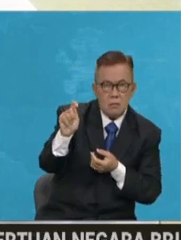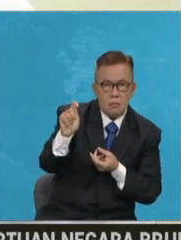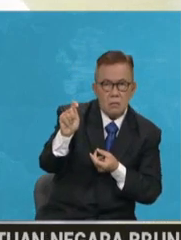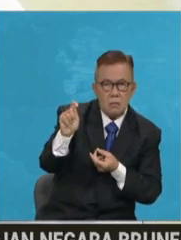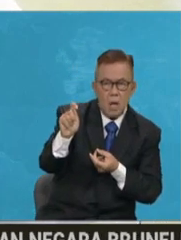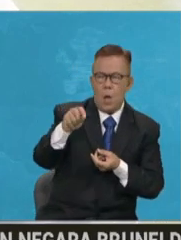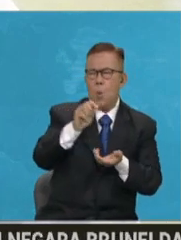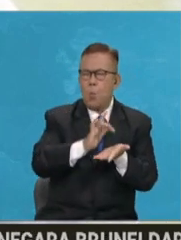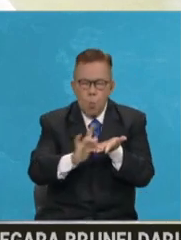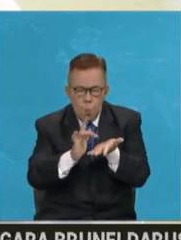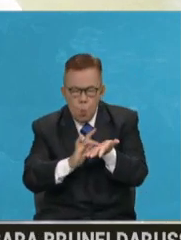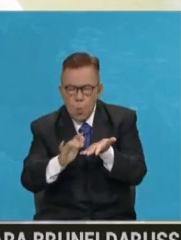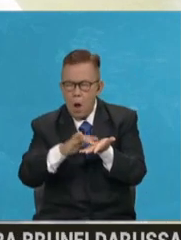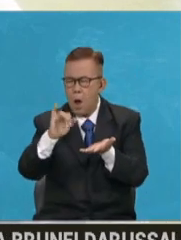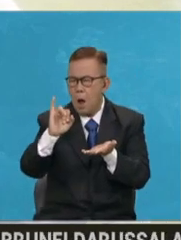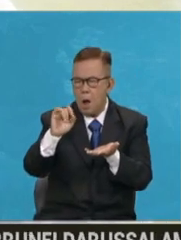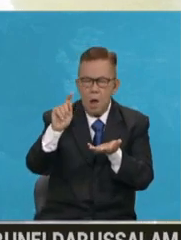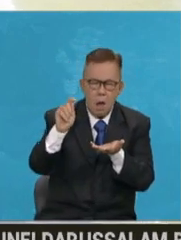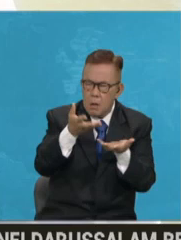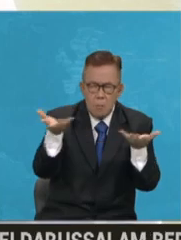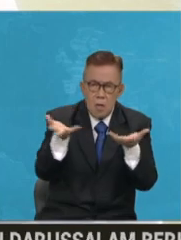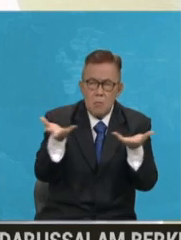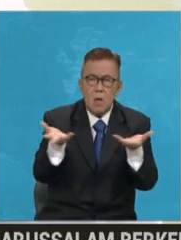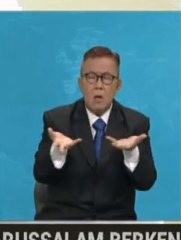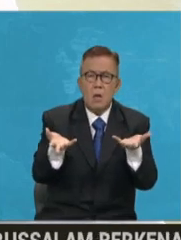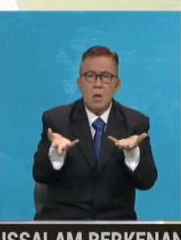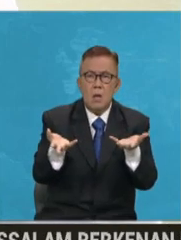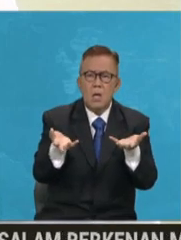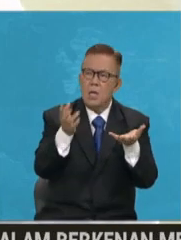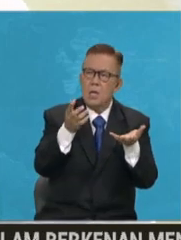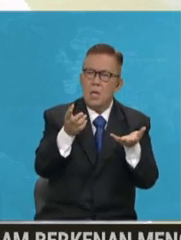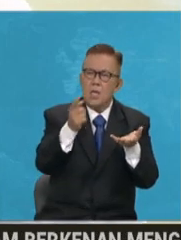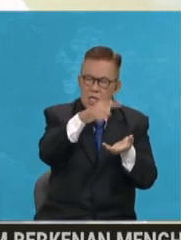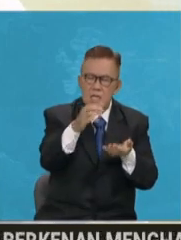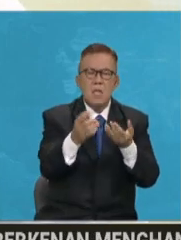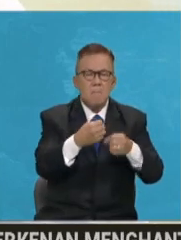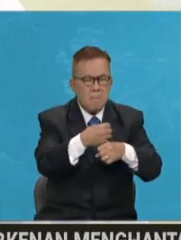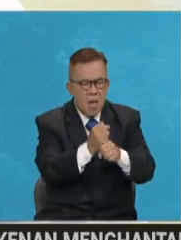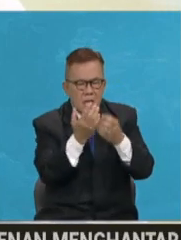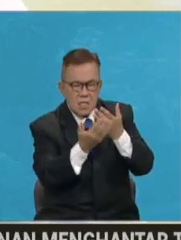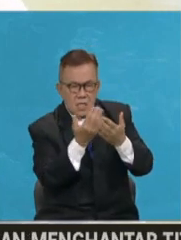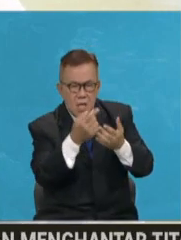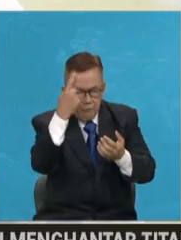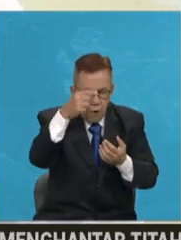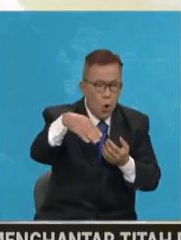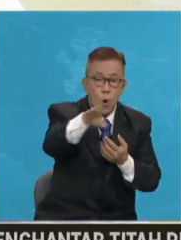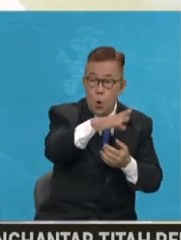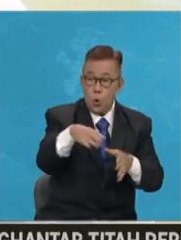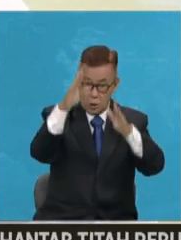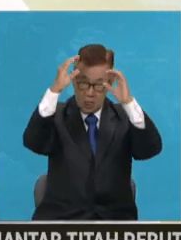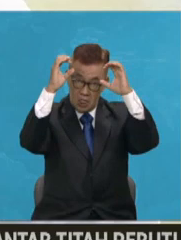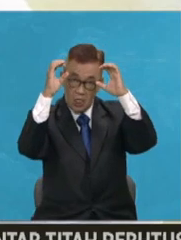WhatsApp telegram dan sebagainya dapat memudahkan para guru